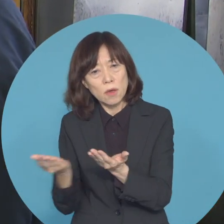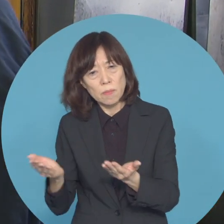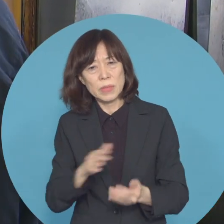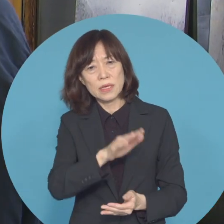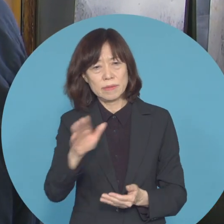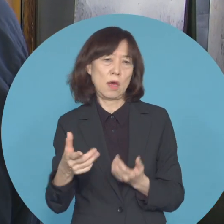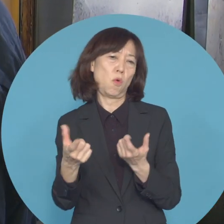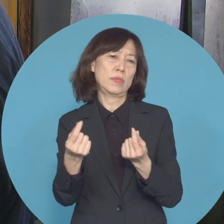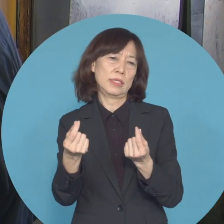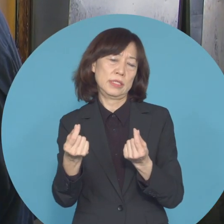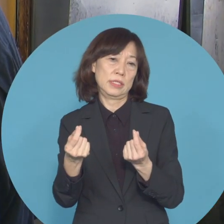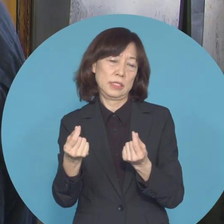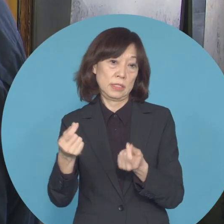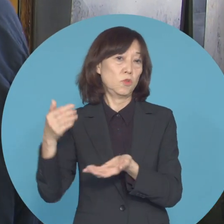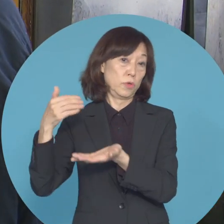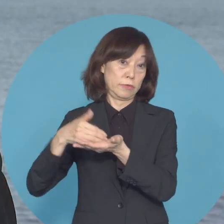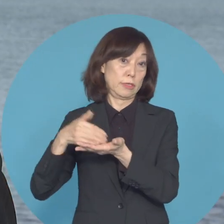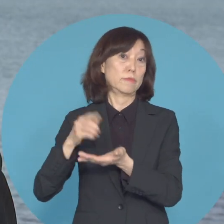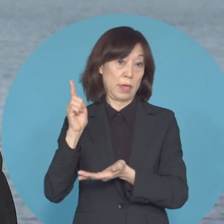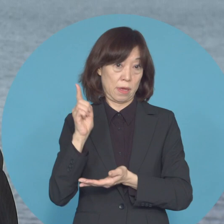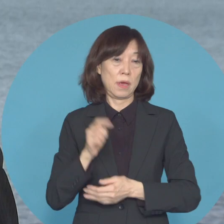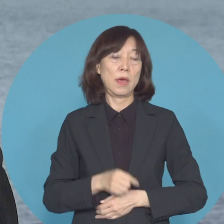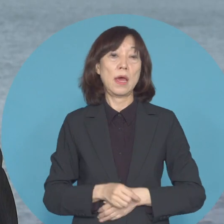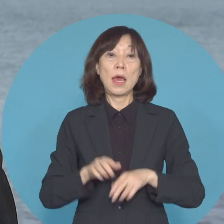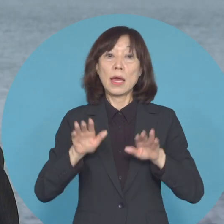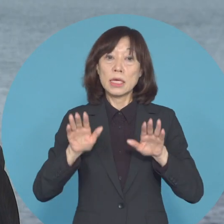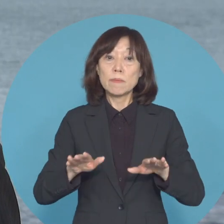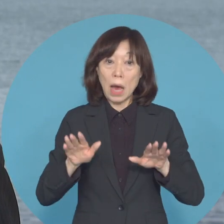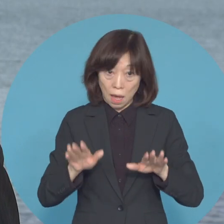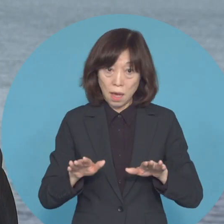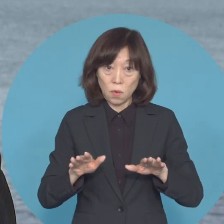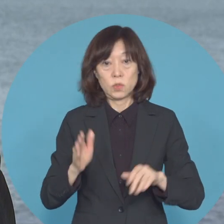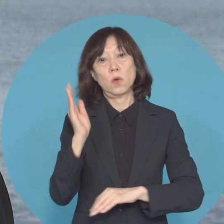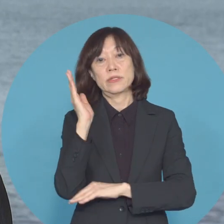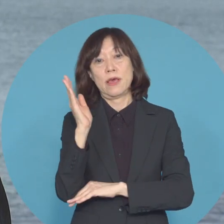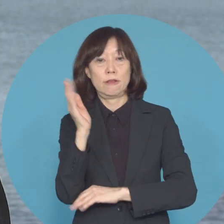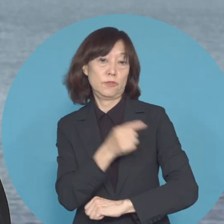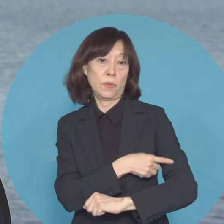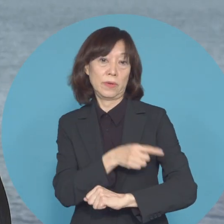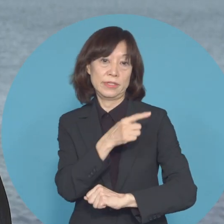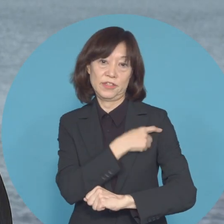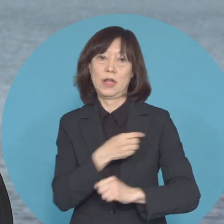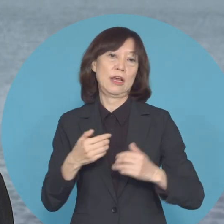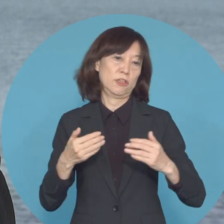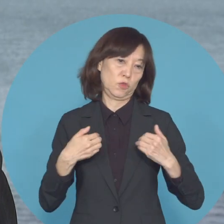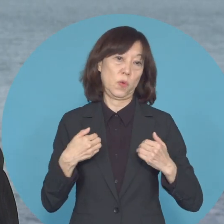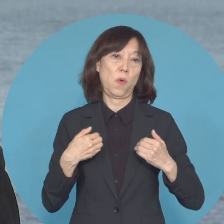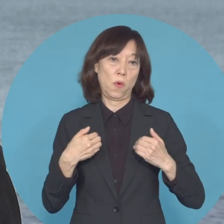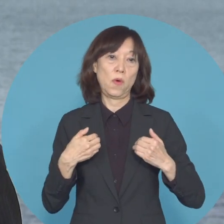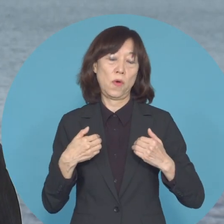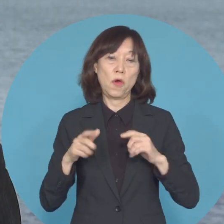と話されていました。今こそ政治の力が必要